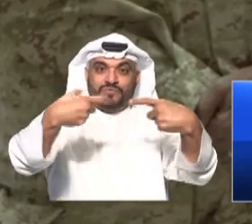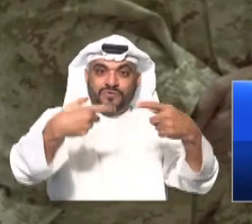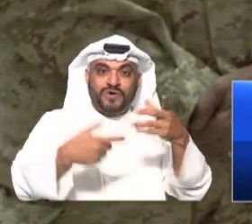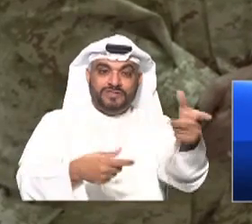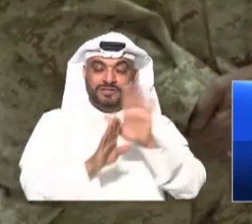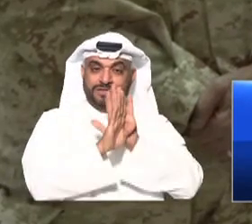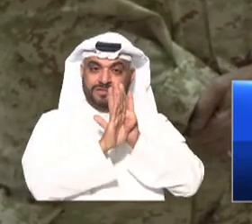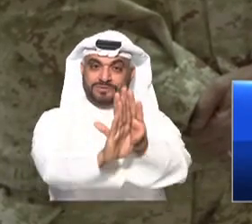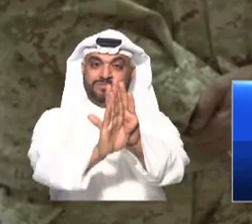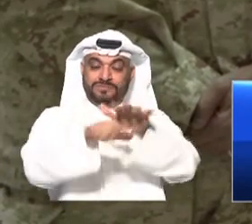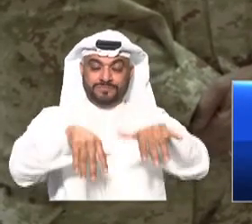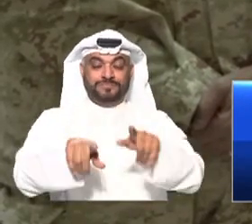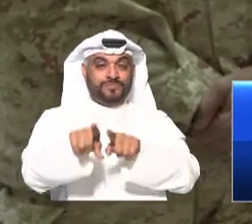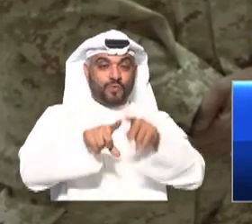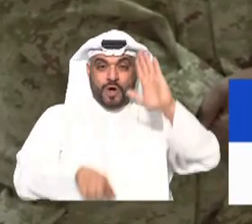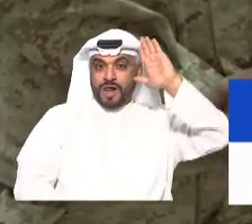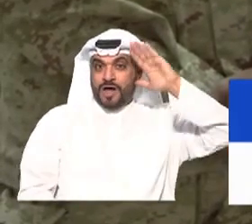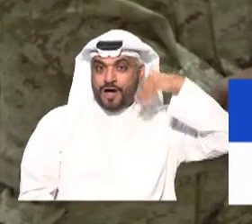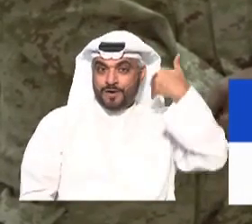وخواتهم